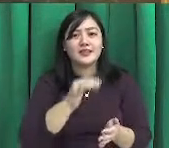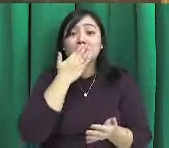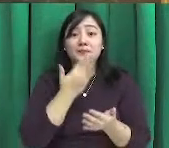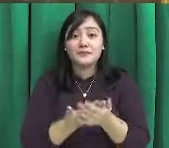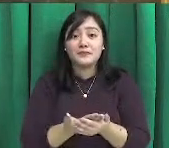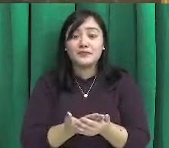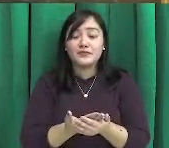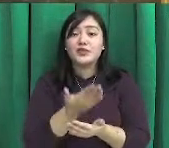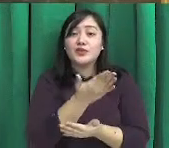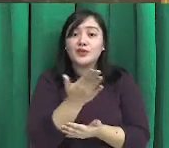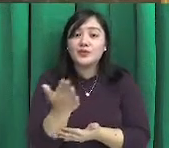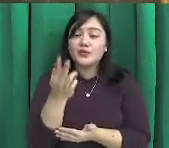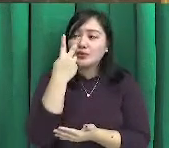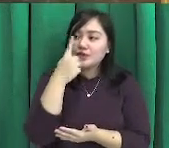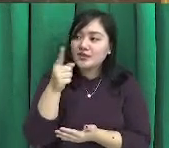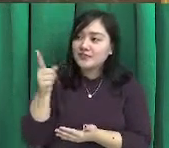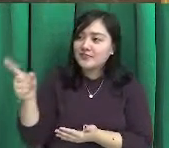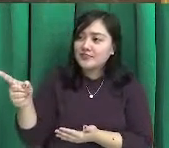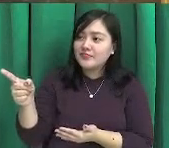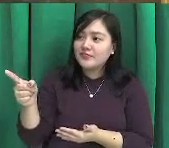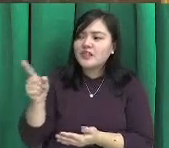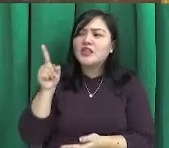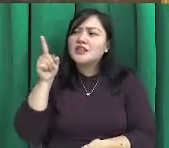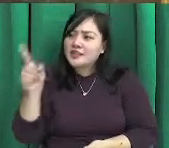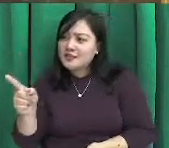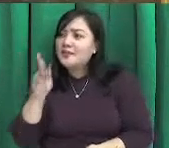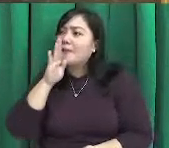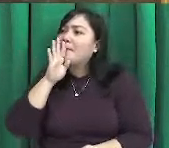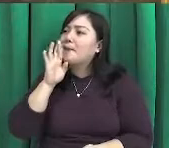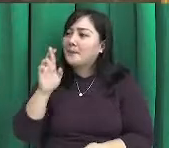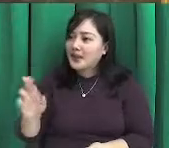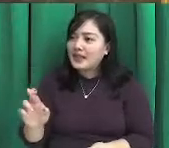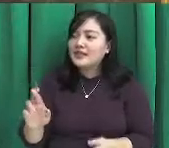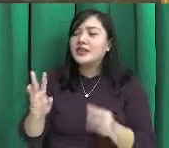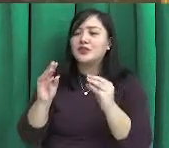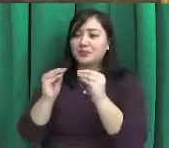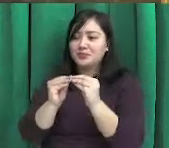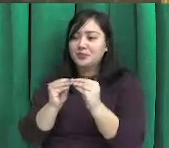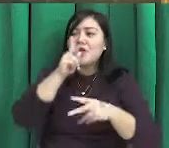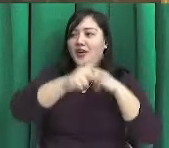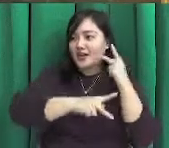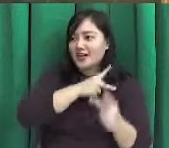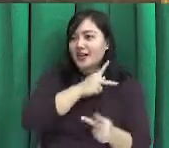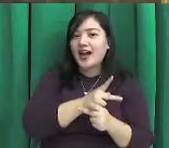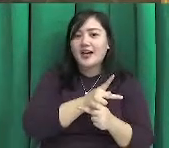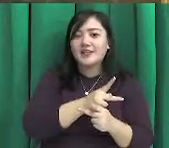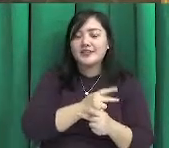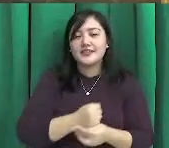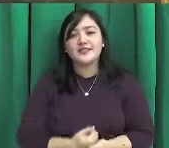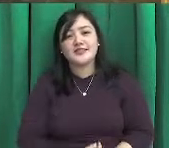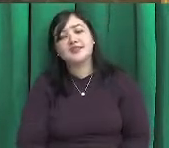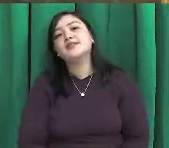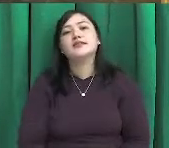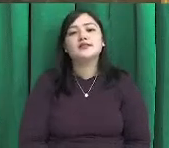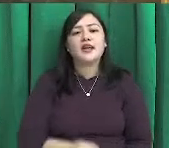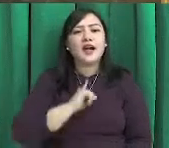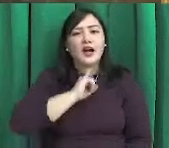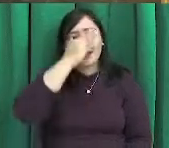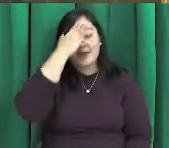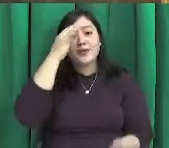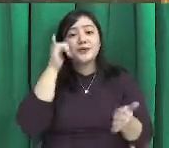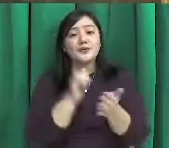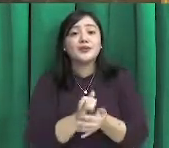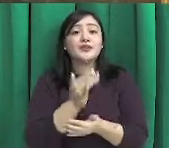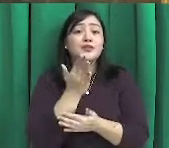siya. Kaysa nung nakilala mo lamang na ganun-ganun akala mo hanggang doon lang, you know. Kasi alam ko yung babae at lalaki, may